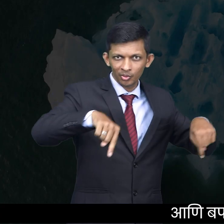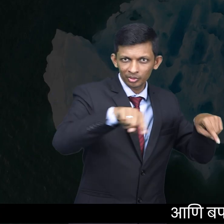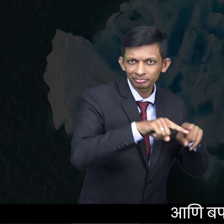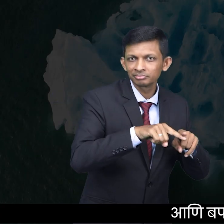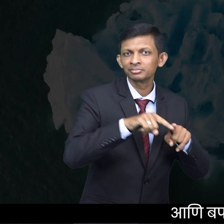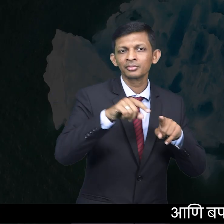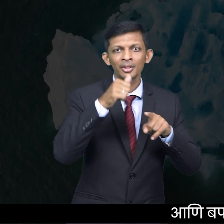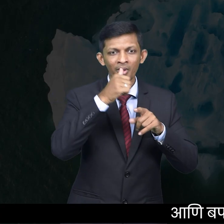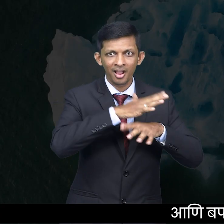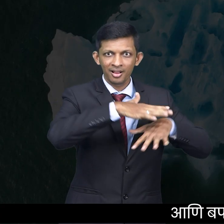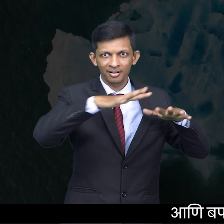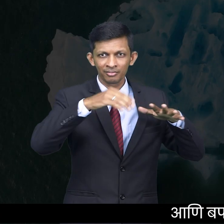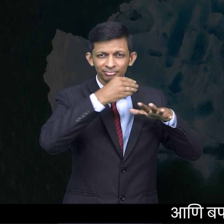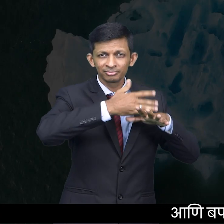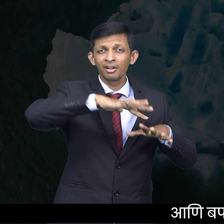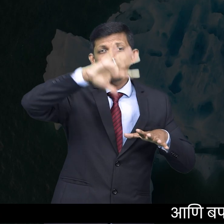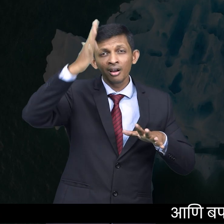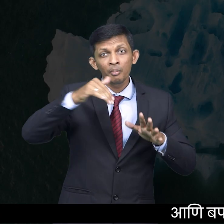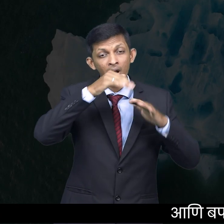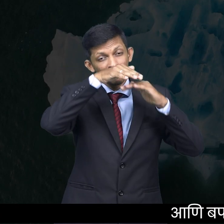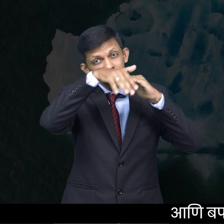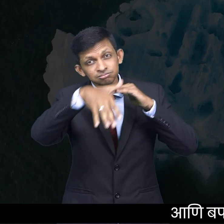आणि बर्फाच्या स्वरूपात अस्तित्वात आहे.